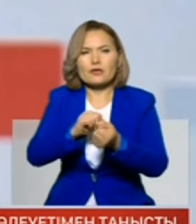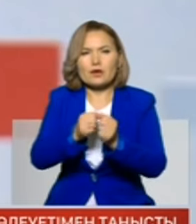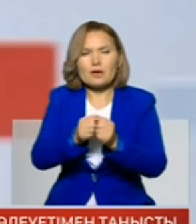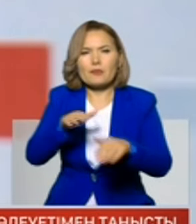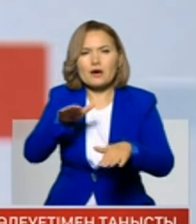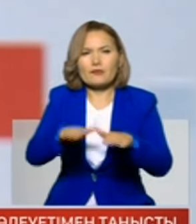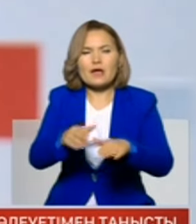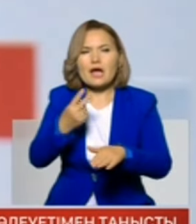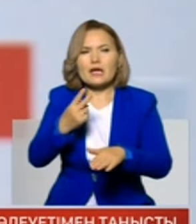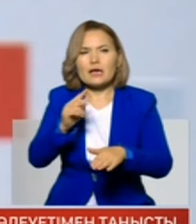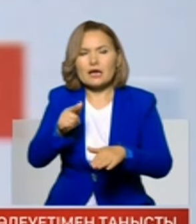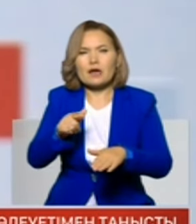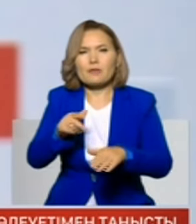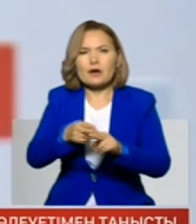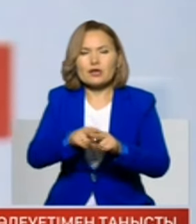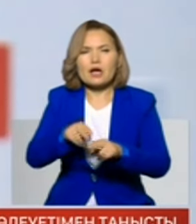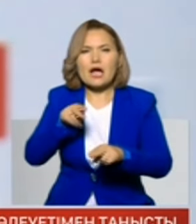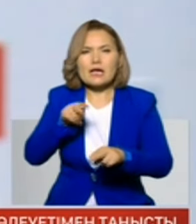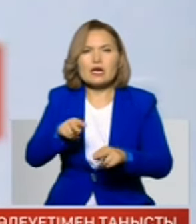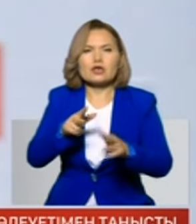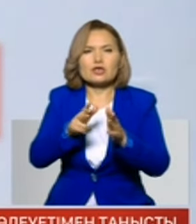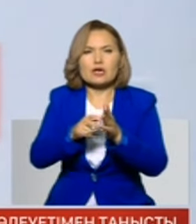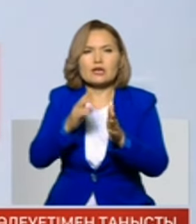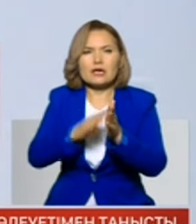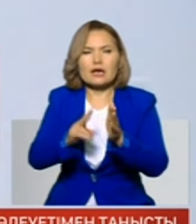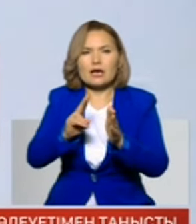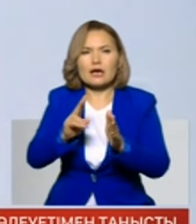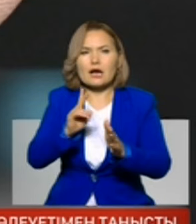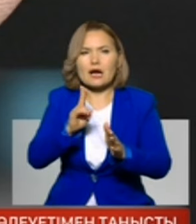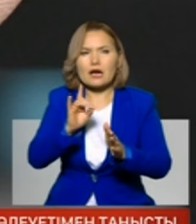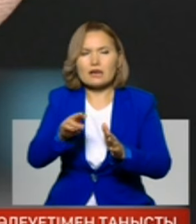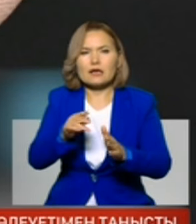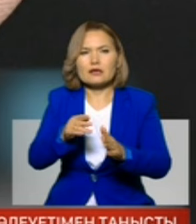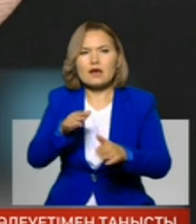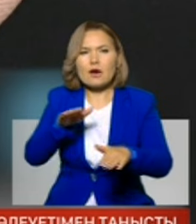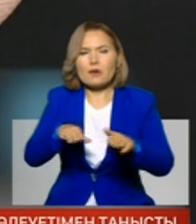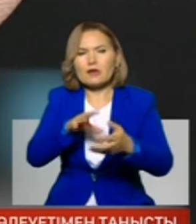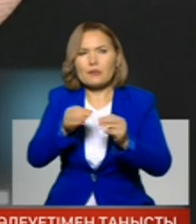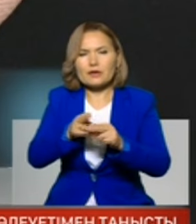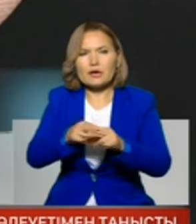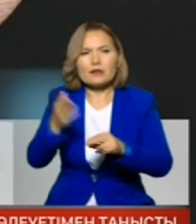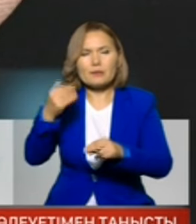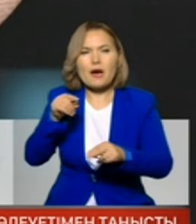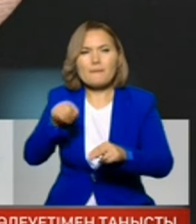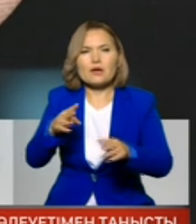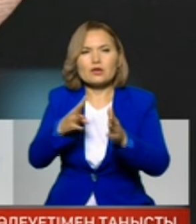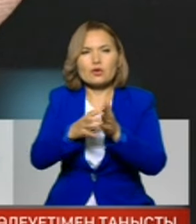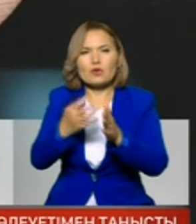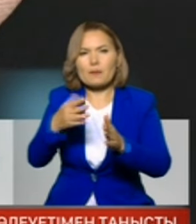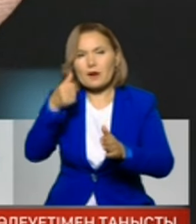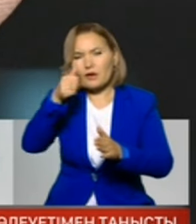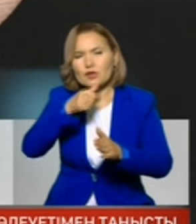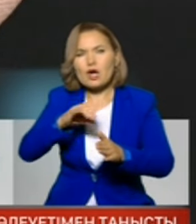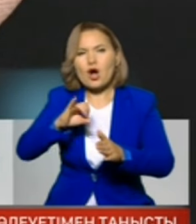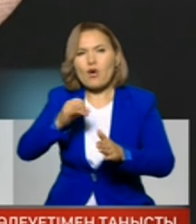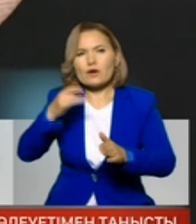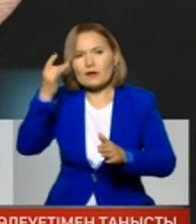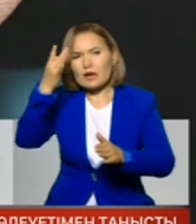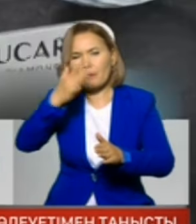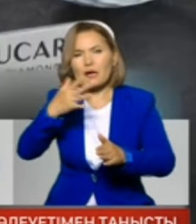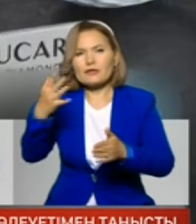салмағы 2 келге жуық, немесе 2892 карат тартады. Бұған дейін 1905 жылы